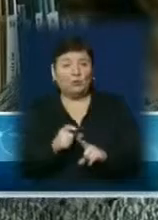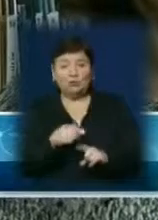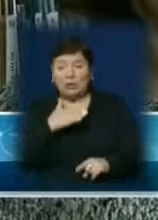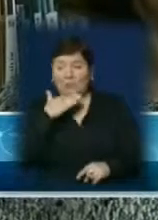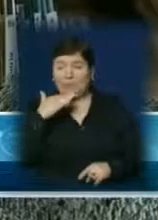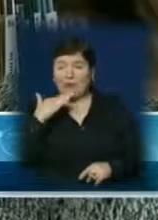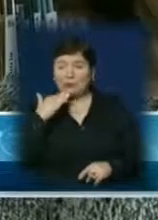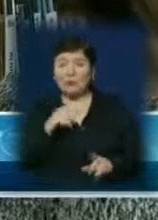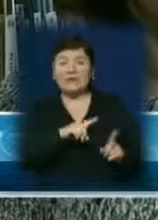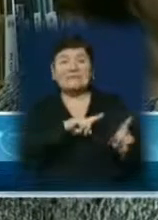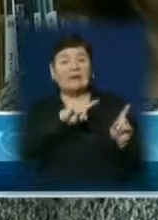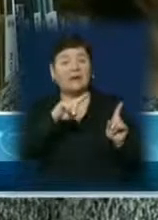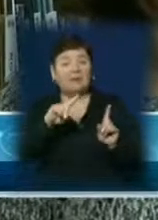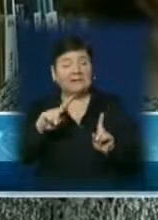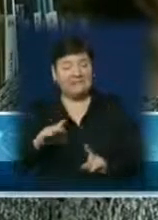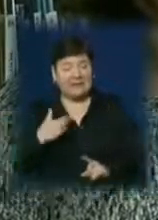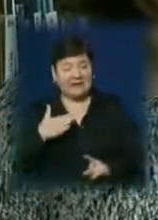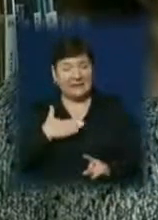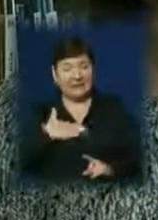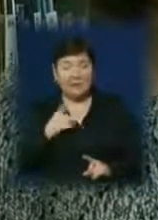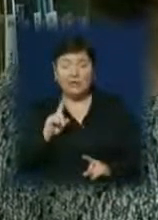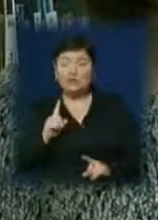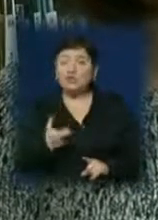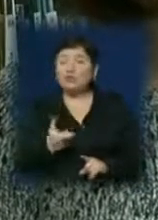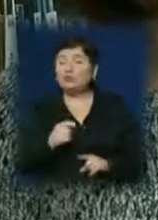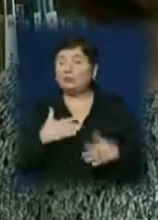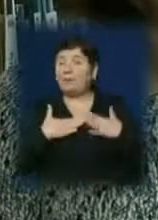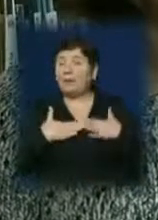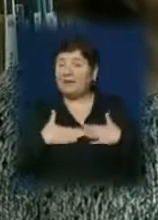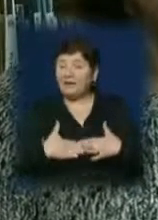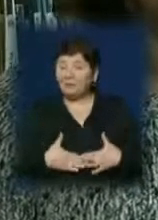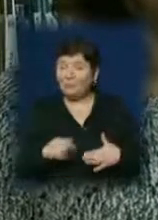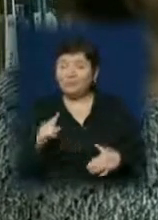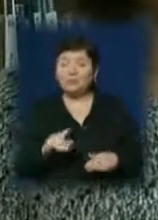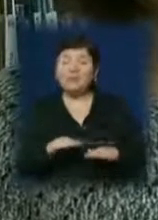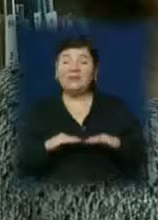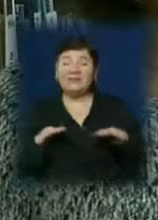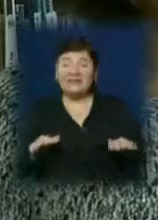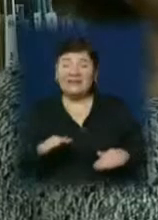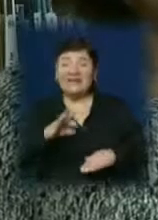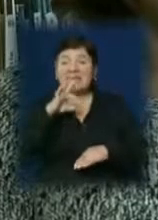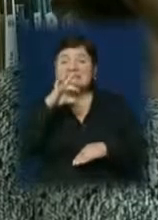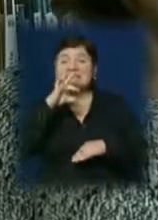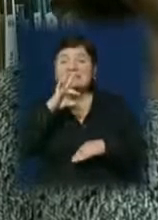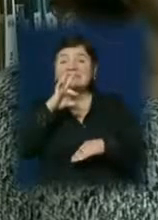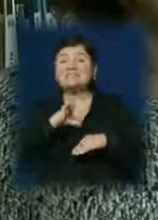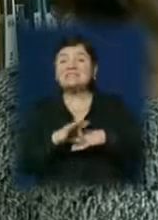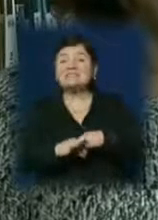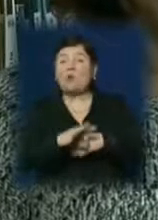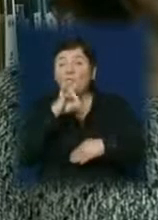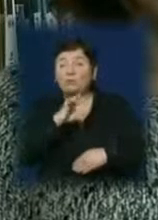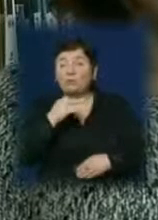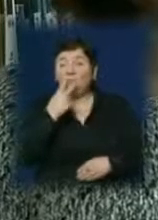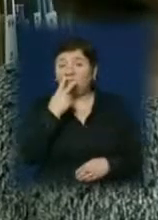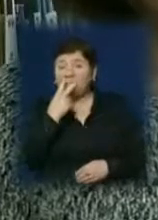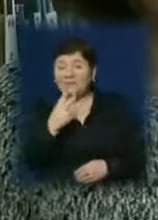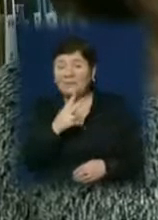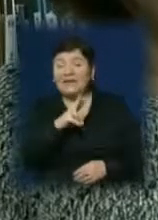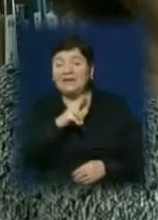Ідея передати книги українцям на сході країни виникла напередодні новорічних свят. За кілька тижнів вдалося зібрати близько